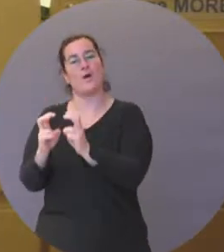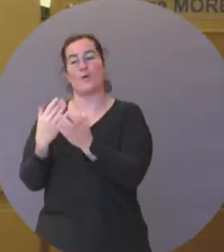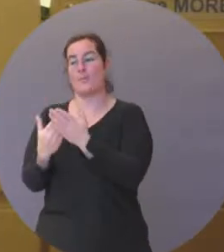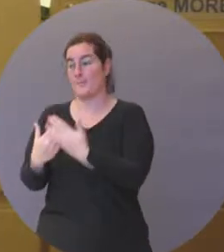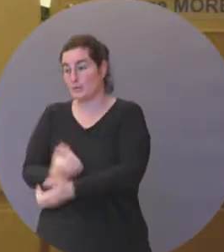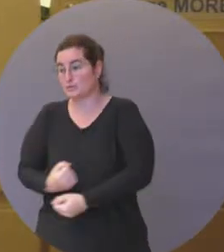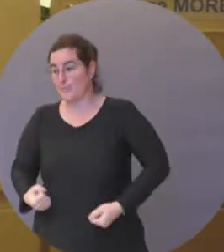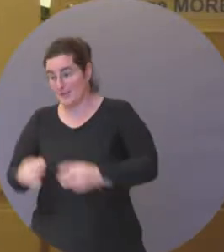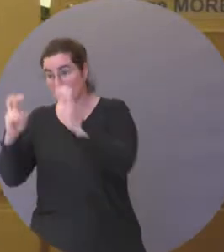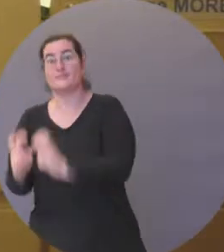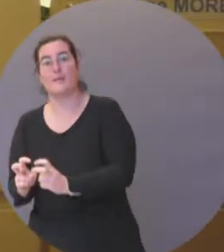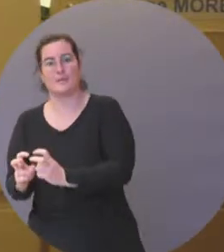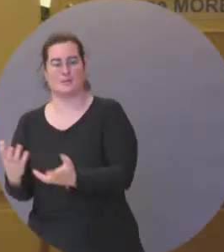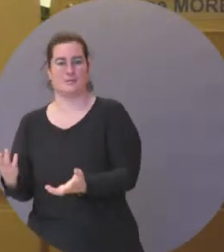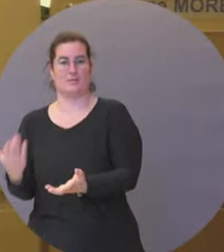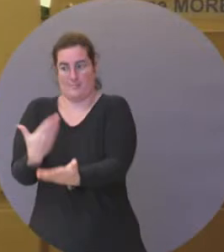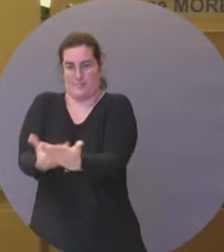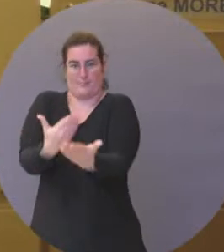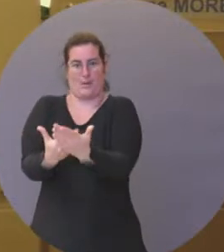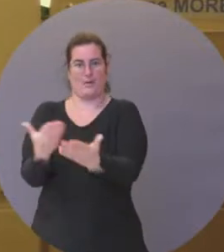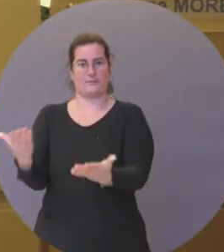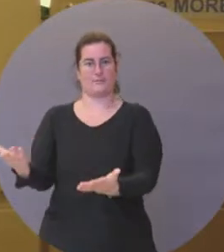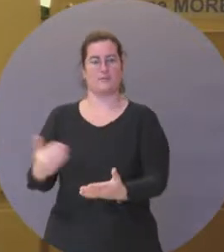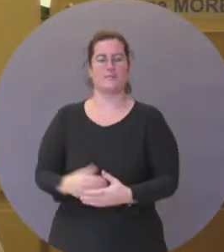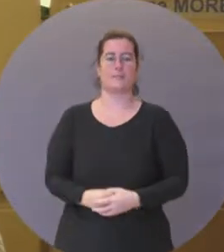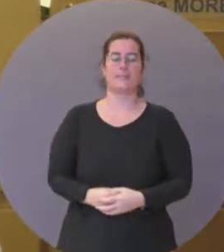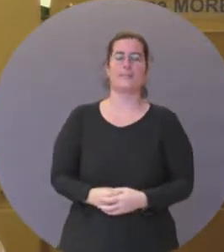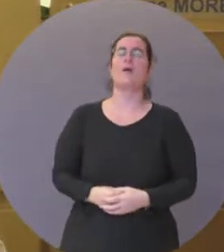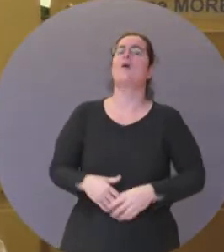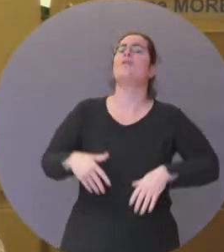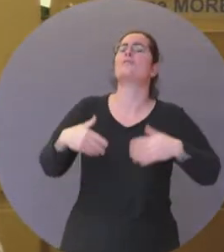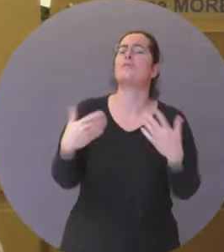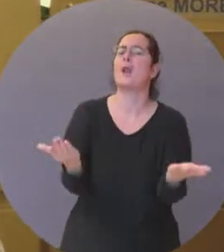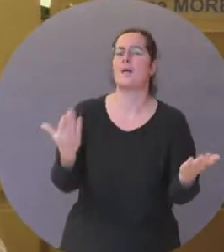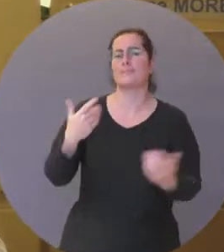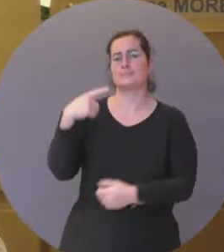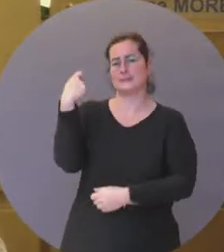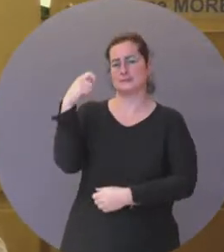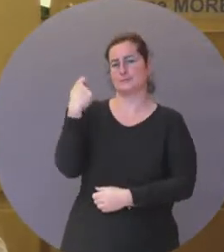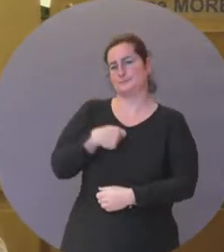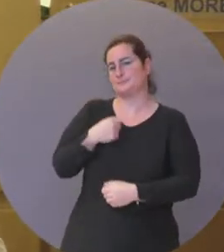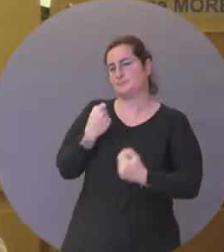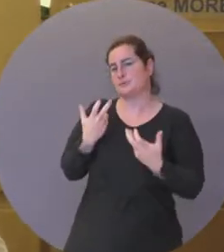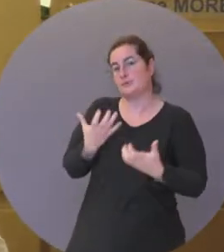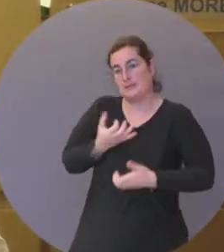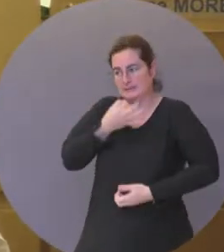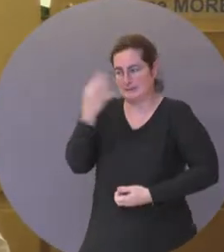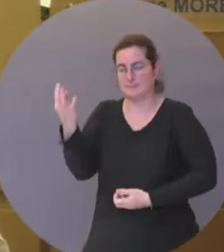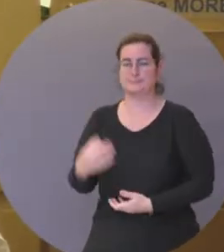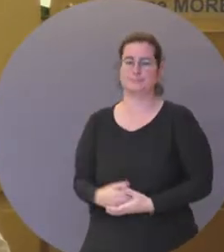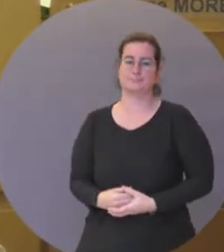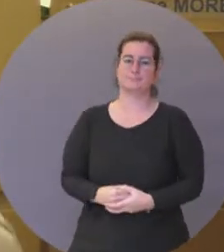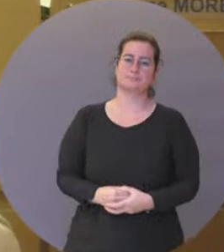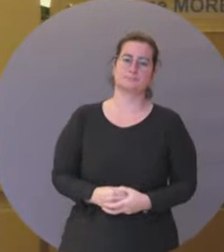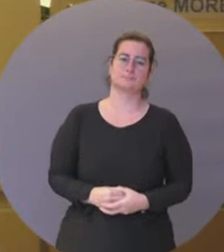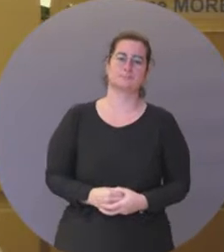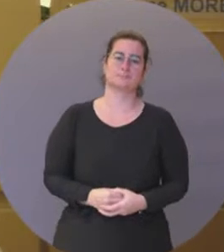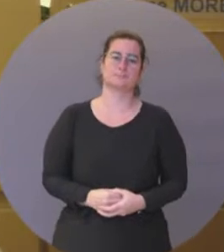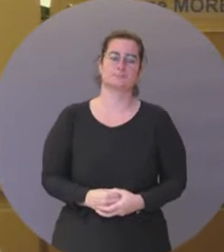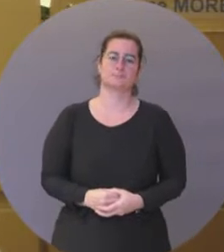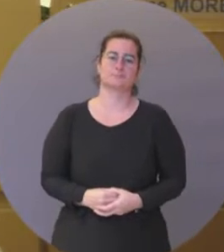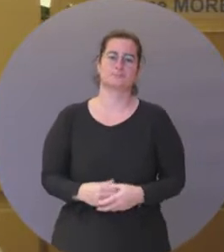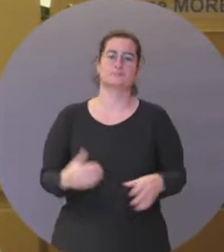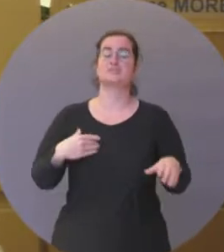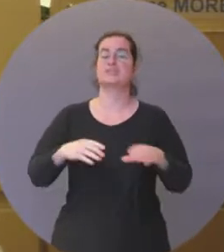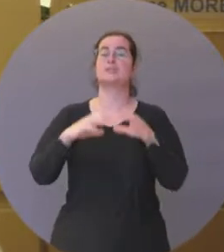chômage le plus faible voici Monsieur le Président ce que nous voulions préciser sur le thème de ce débat proposé par les groupes